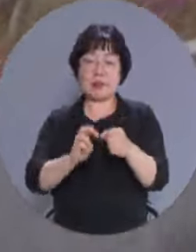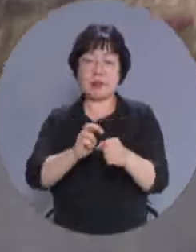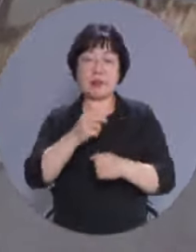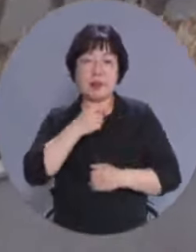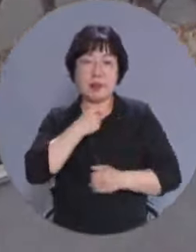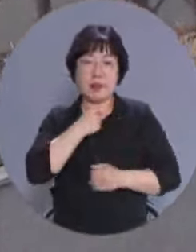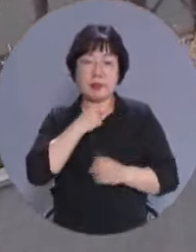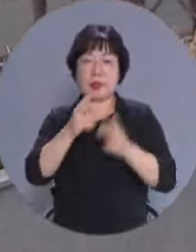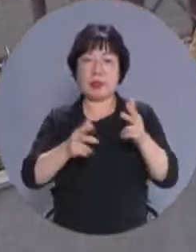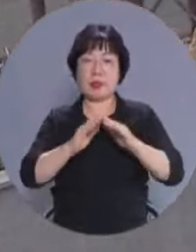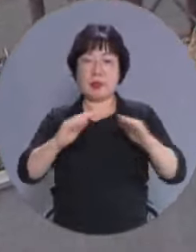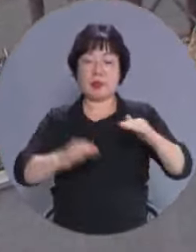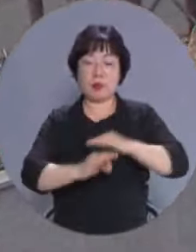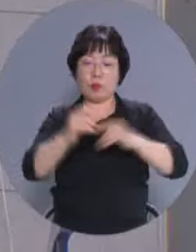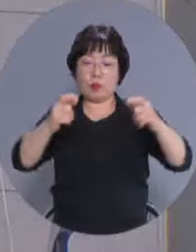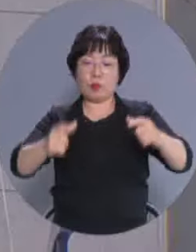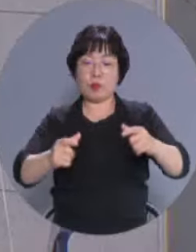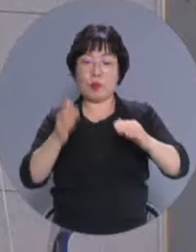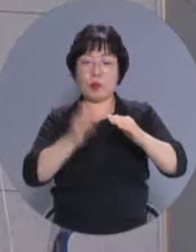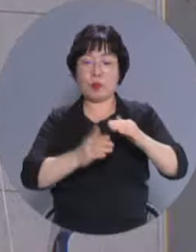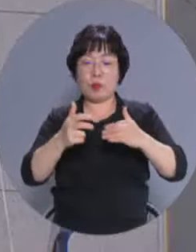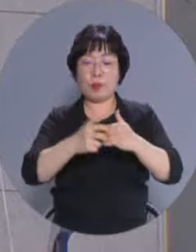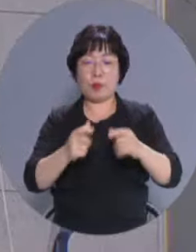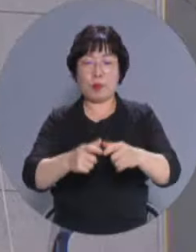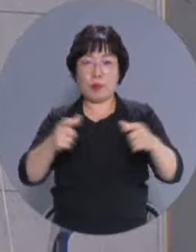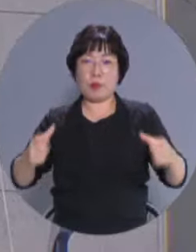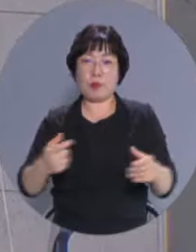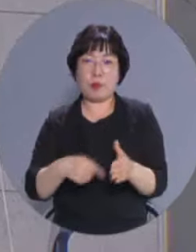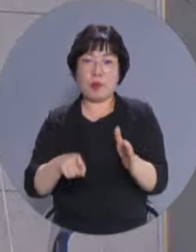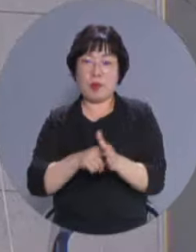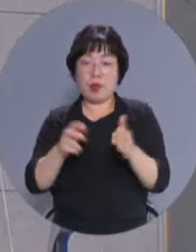사업으로 전남 동부 지역의 공공의료 확충을 위한